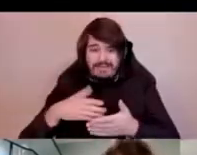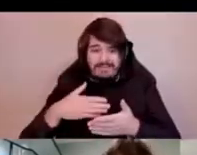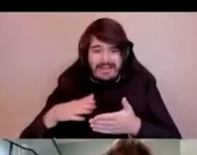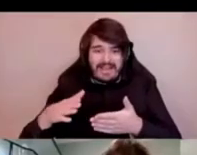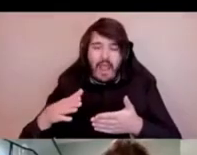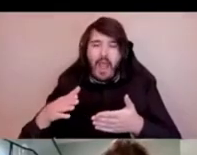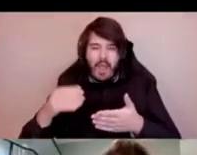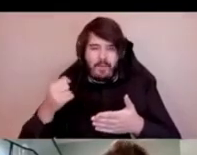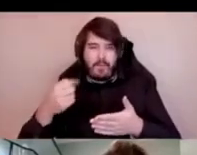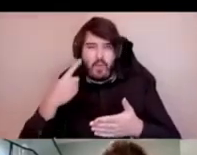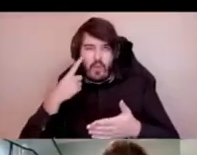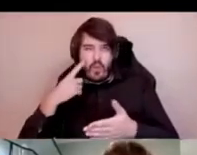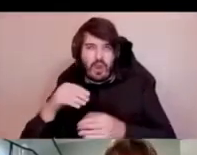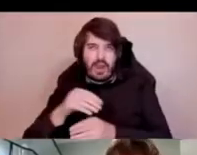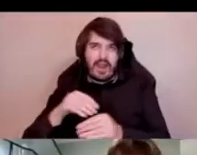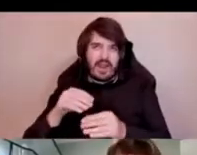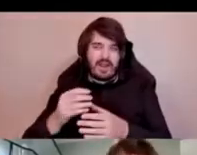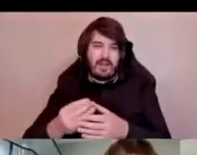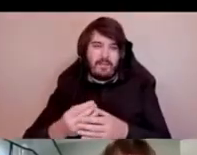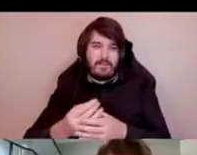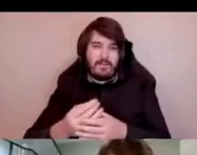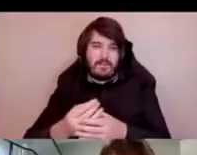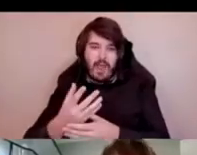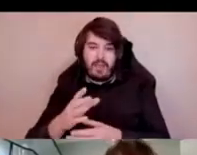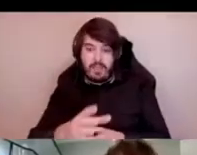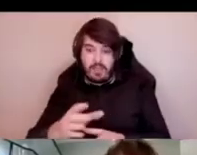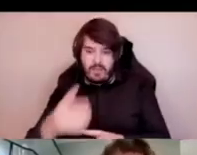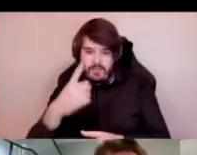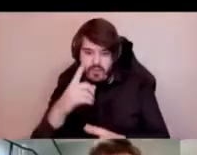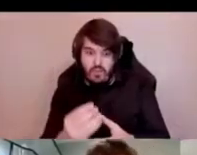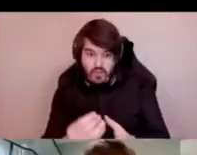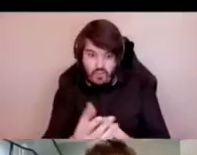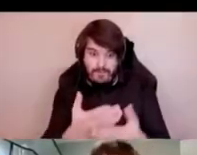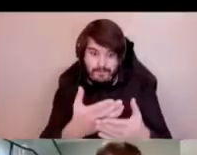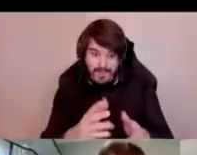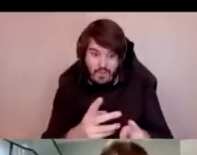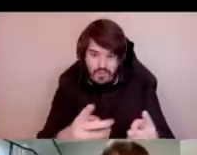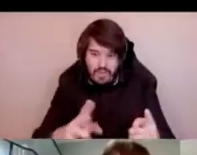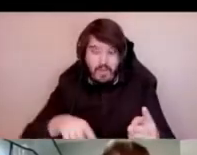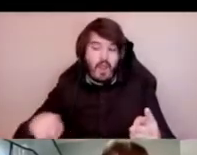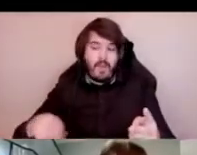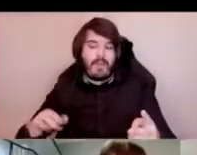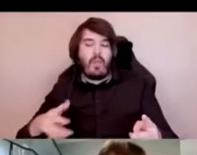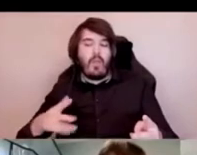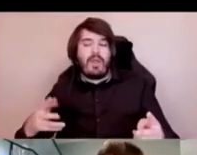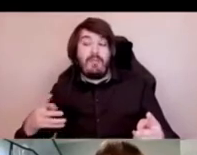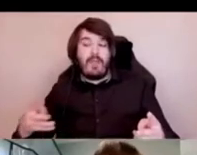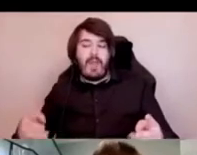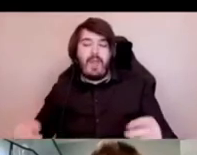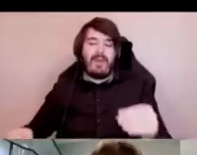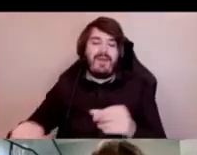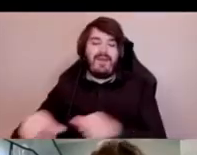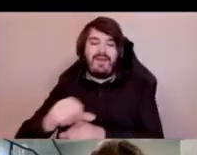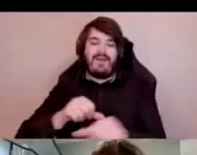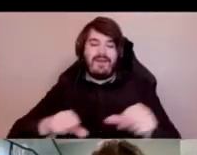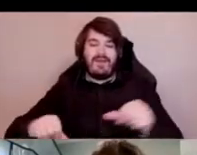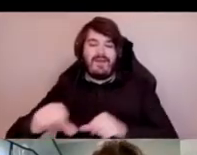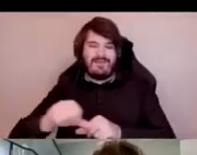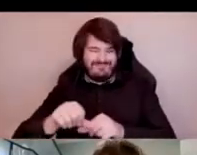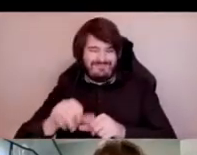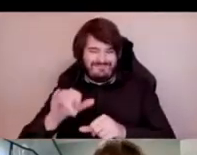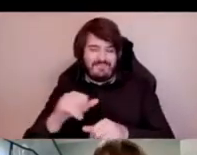on peut organiser les moments qu'on va avoir des choses qui vont sortir au jardin. Et puis aussi, pour respecter nos